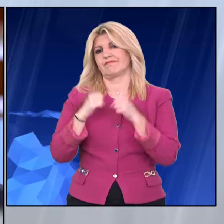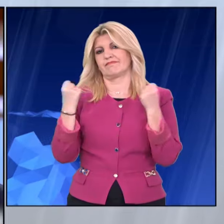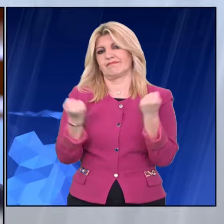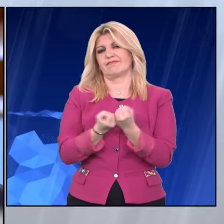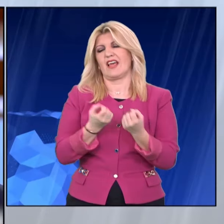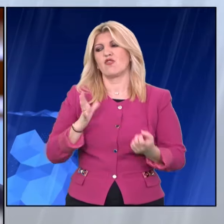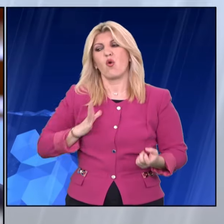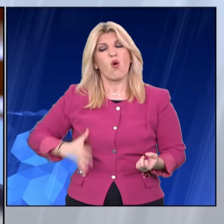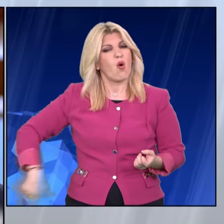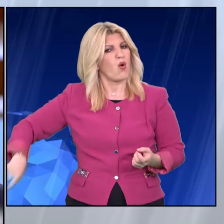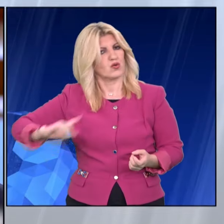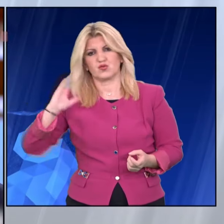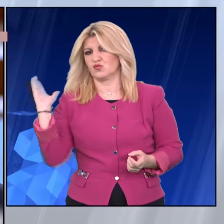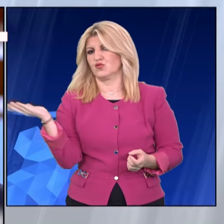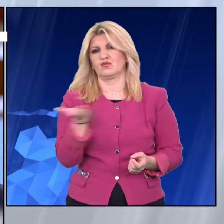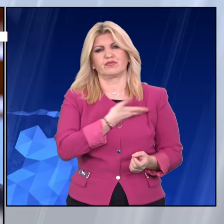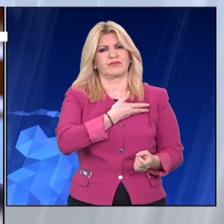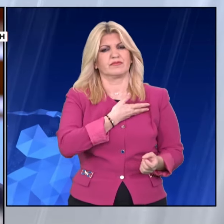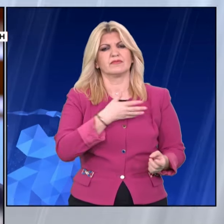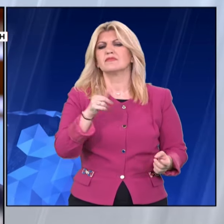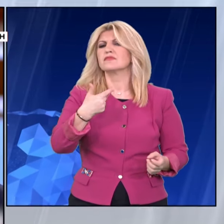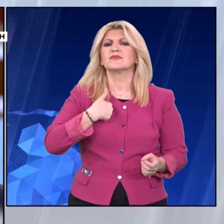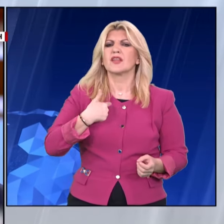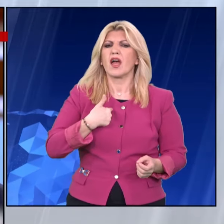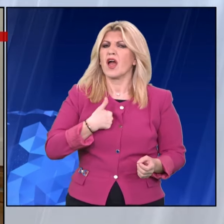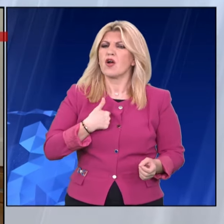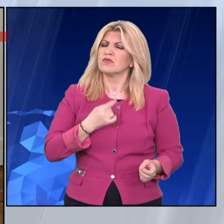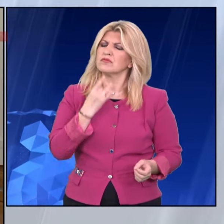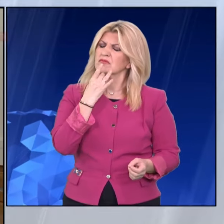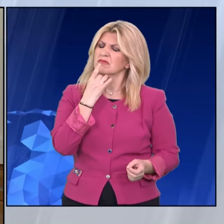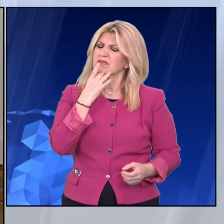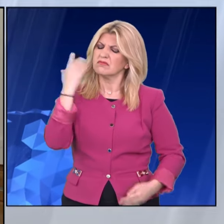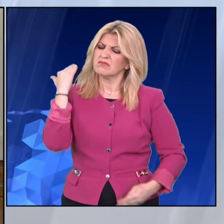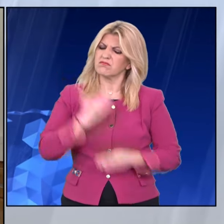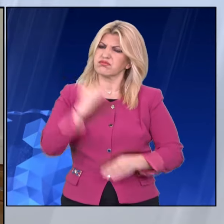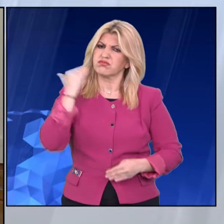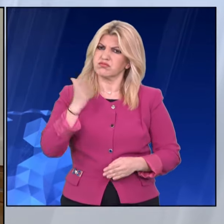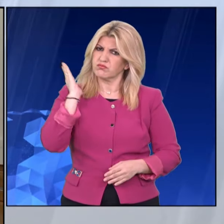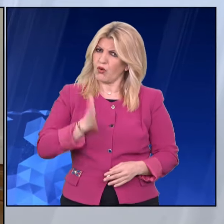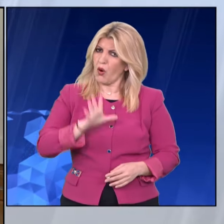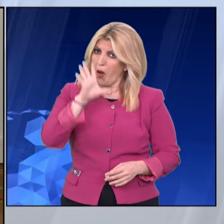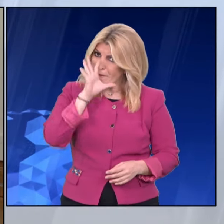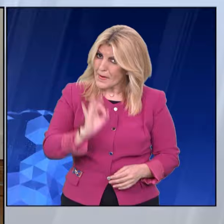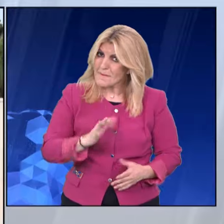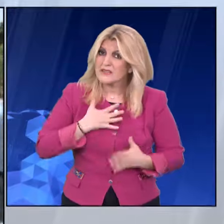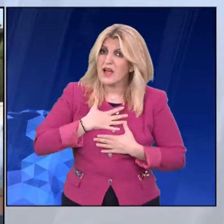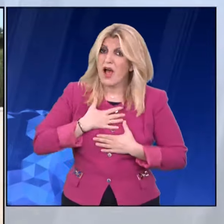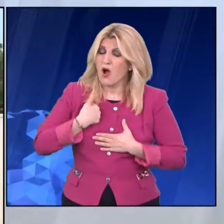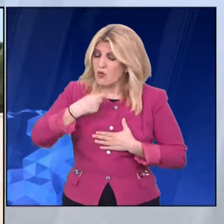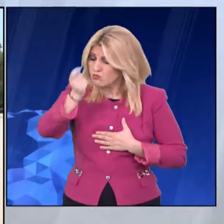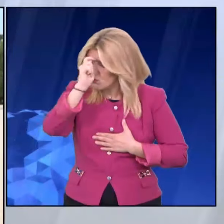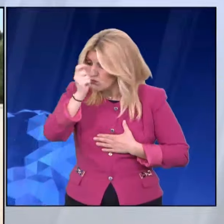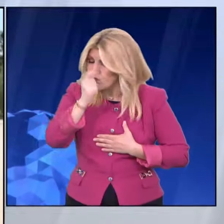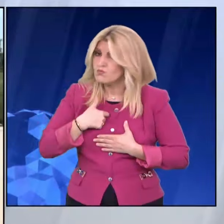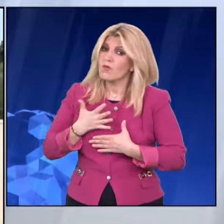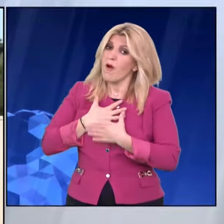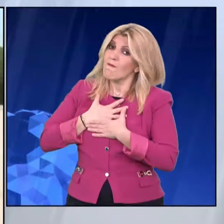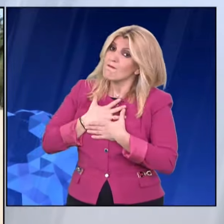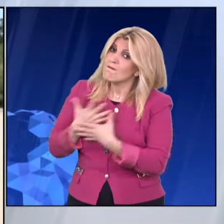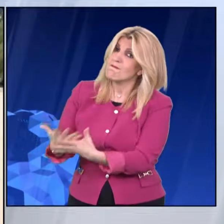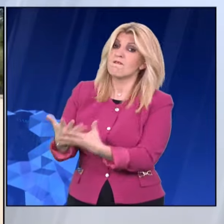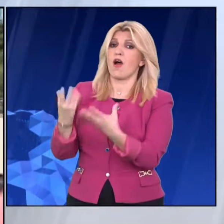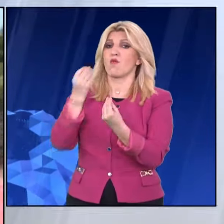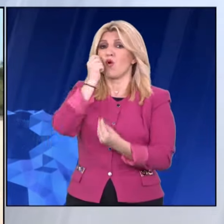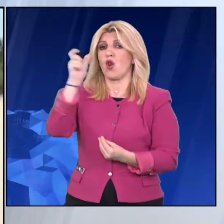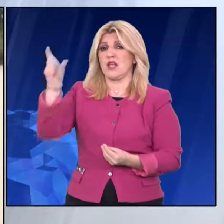σκληροκαρίδη συγχρόνως. Εντάξει, δεν είμαι συναισθηματικός. Και όντως τον αγαπάω. Σαν άνθρωπο, δεν λέξει. Πολύ. Ο πρώην Πρωθυπουργός παραχώρησε την πρώτη